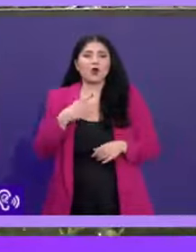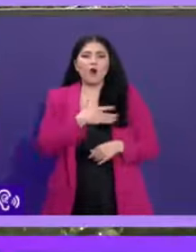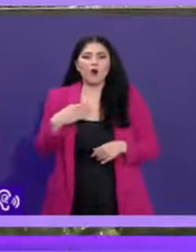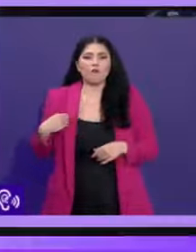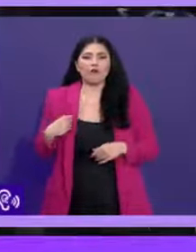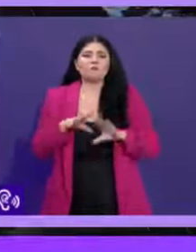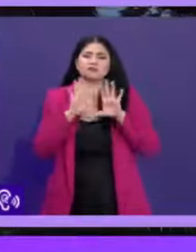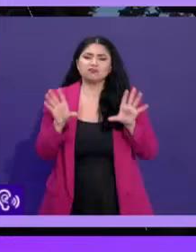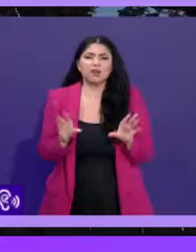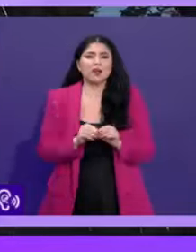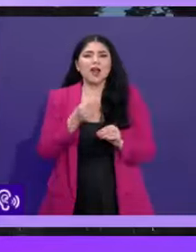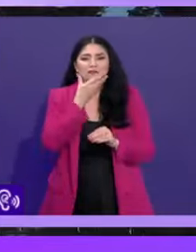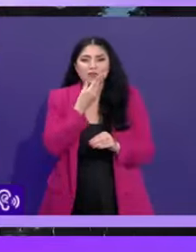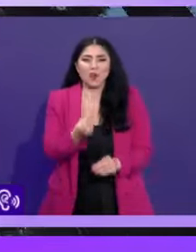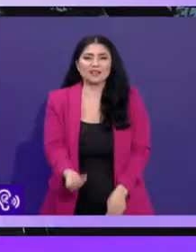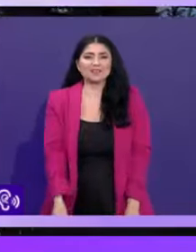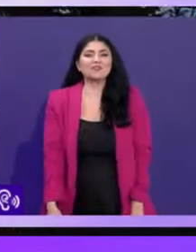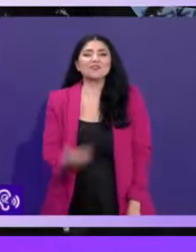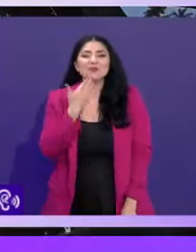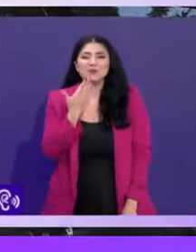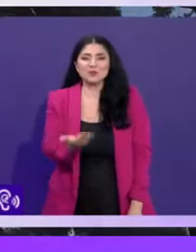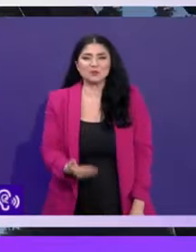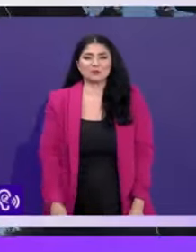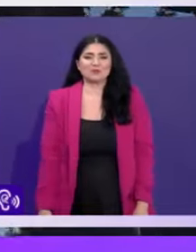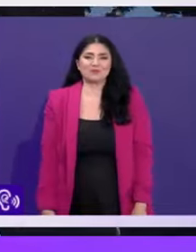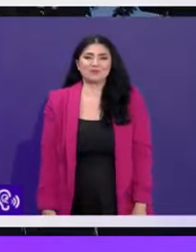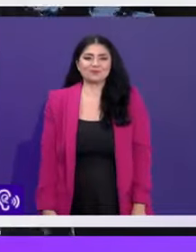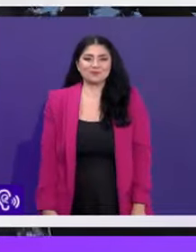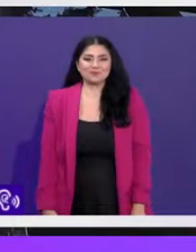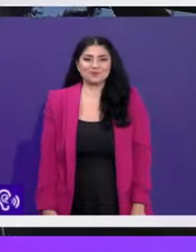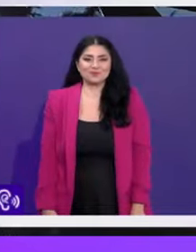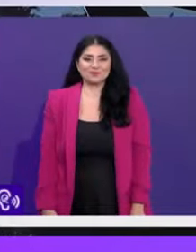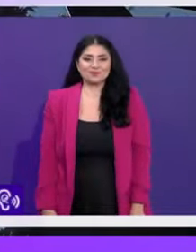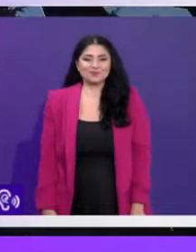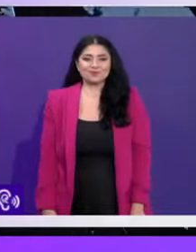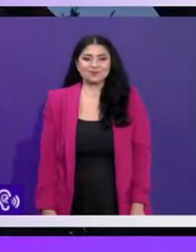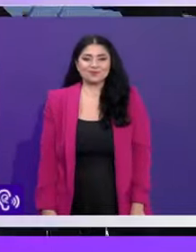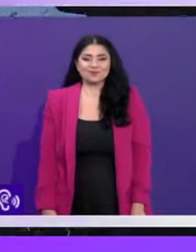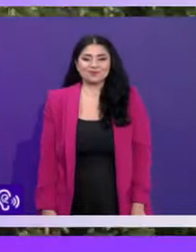în general frumoasă. Vă mulțumesc foarte mult, Elena Matescu, director general ANM.